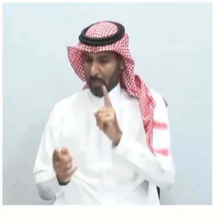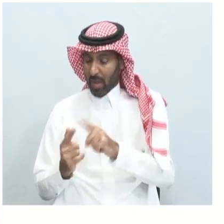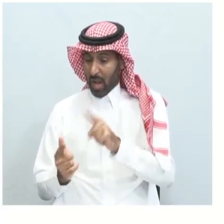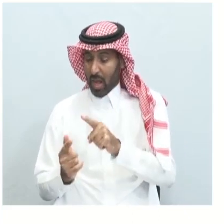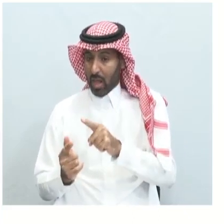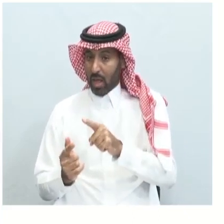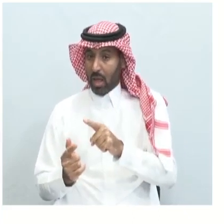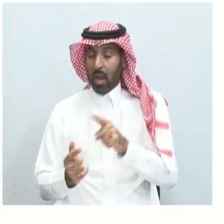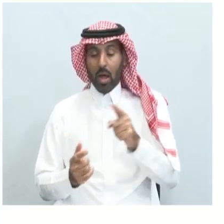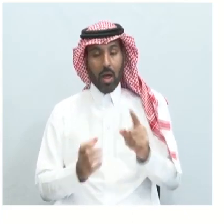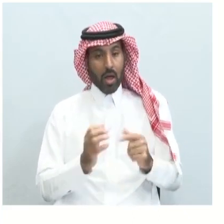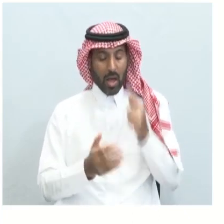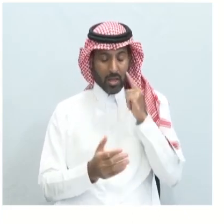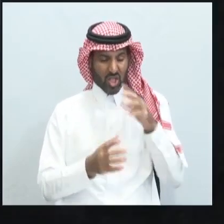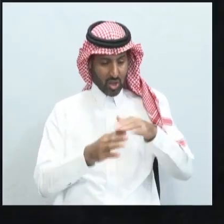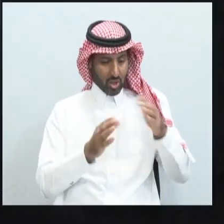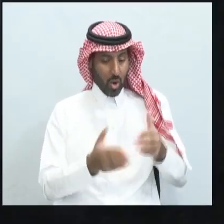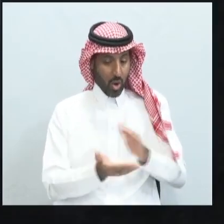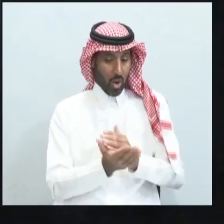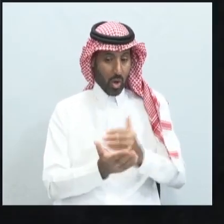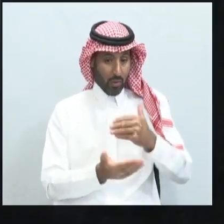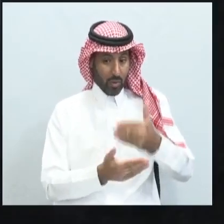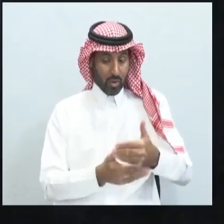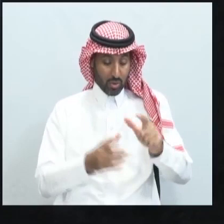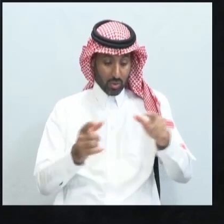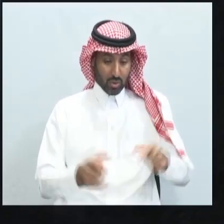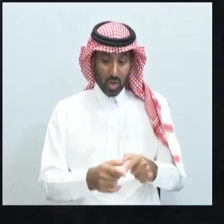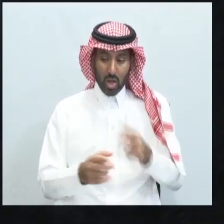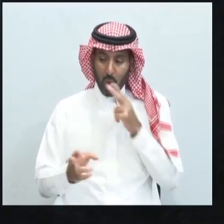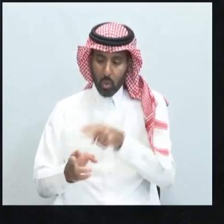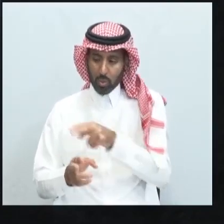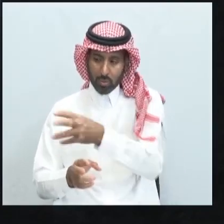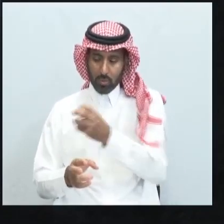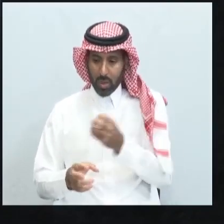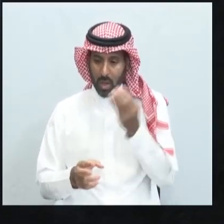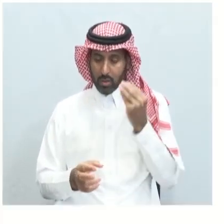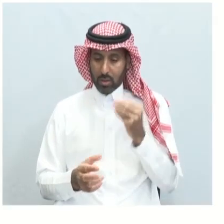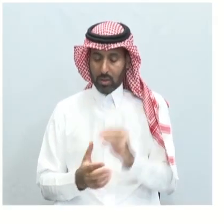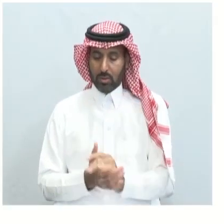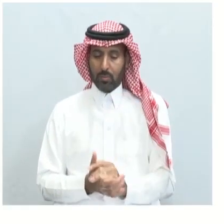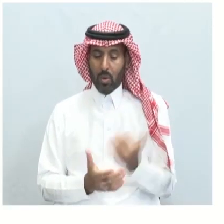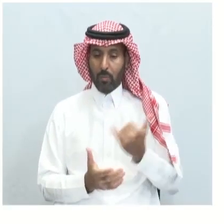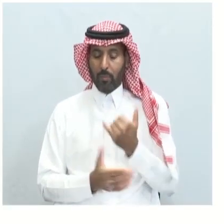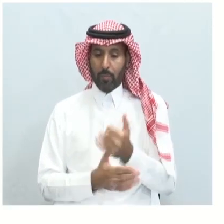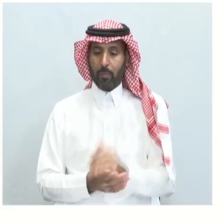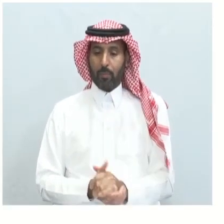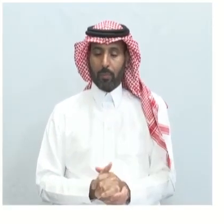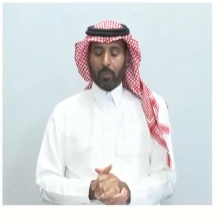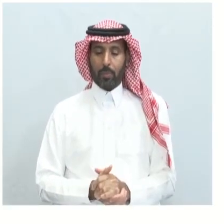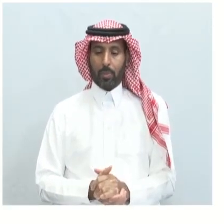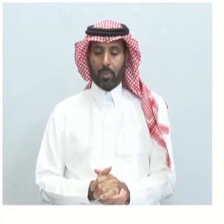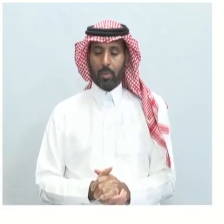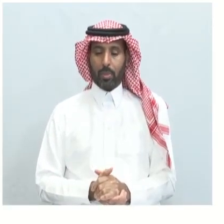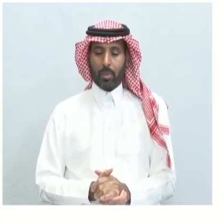سبران على انظمه واجهزه اخرى في هذه المدينه والوصول الى بيانات حساسه ايضا من